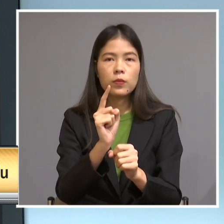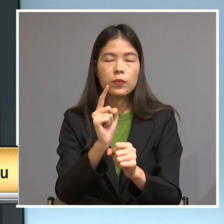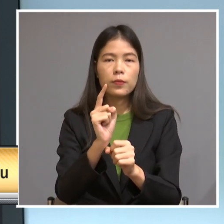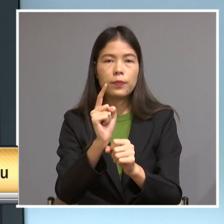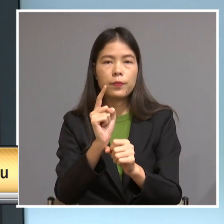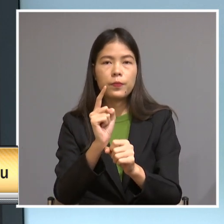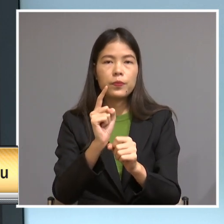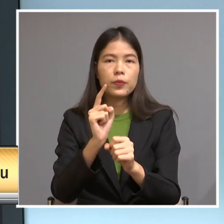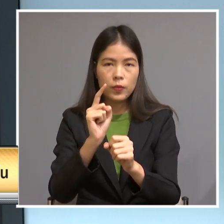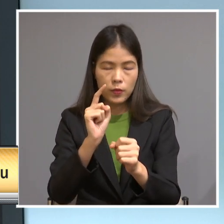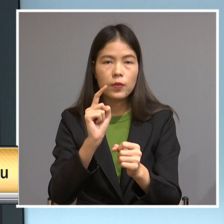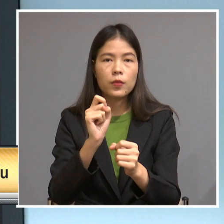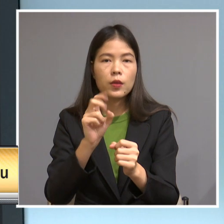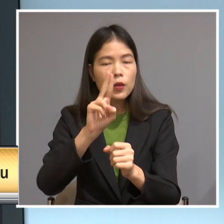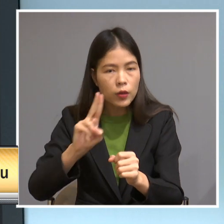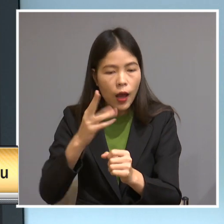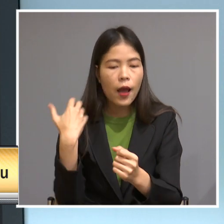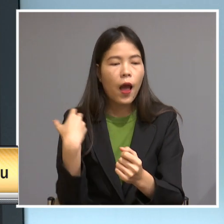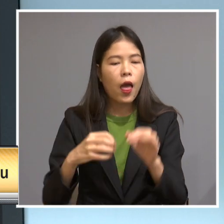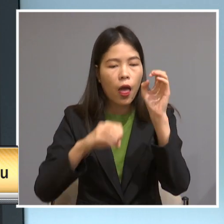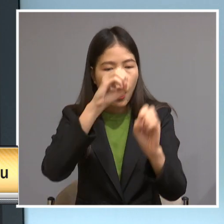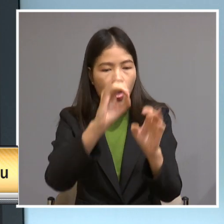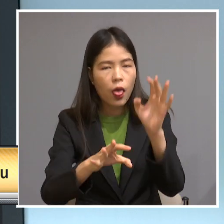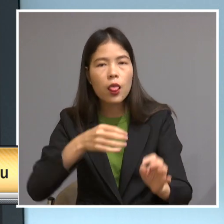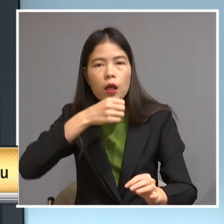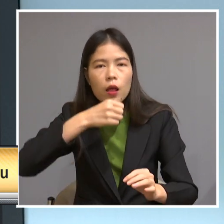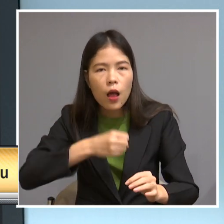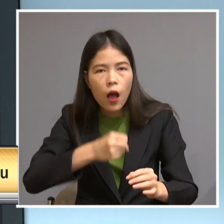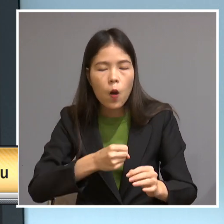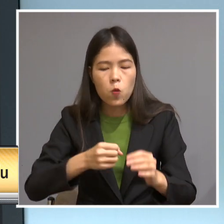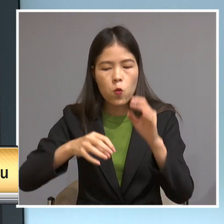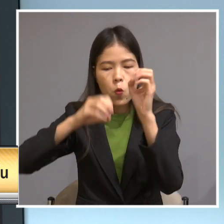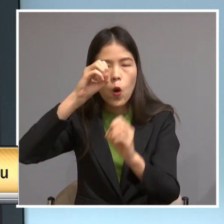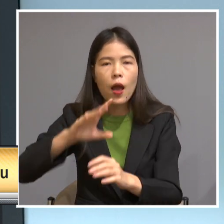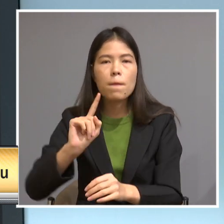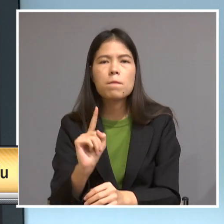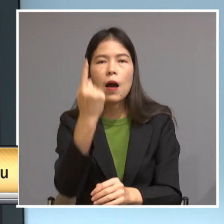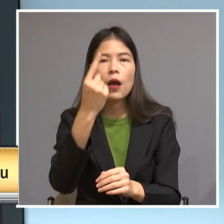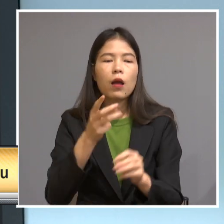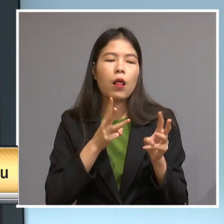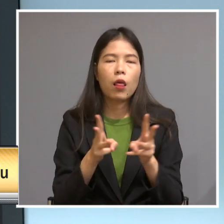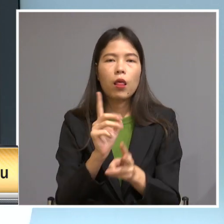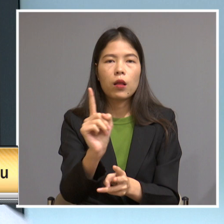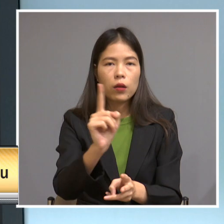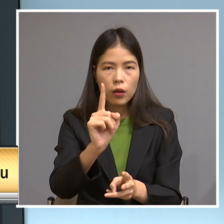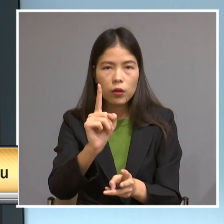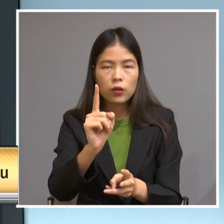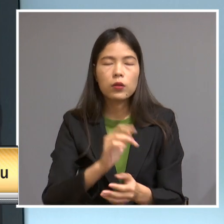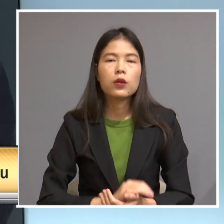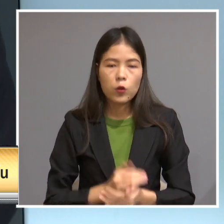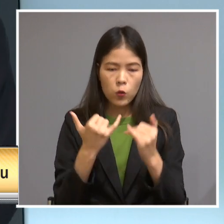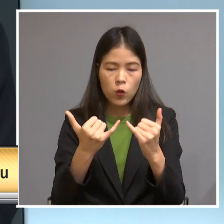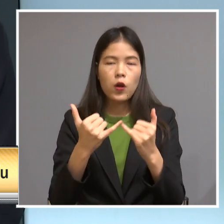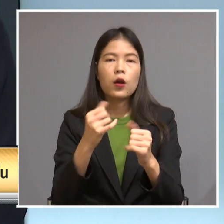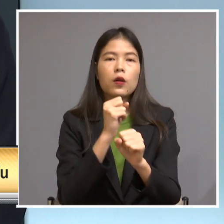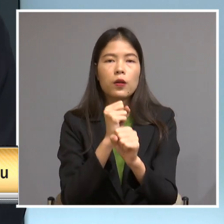าเท่หมถาขยะเก่าหมด แลจะทำยไขยะใหม่ประมาณการวายังไห่มีชมชนไทยมาเดิมขณะนี้เขาเริ่เนการไปหมดถ